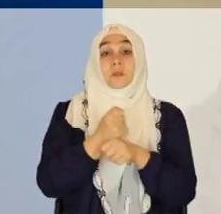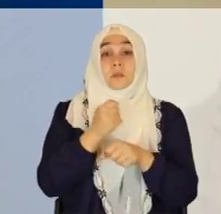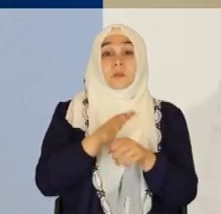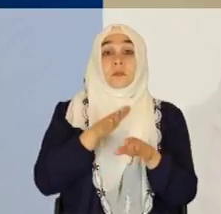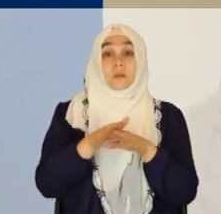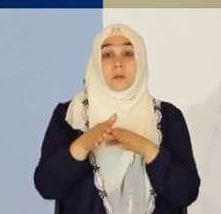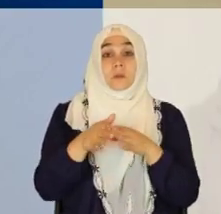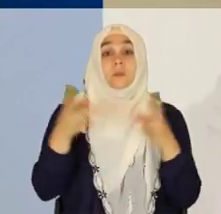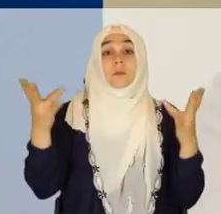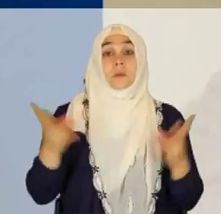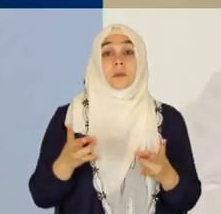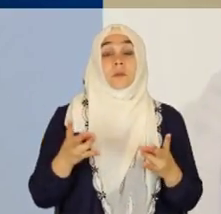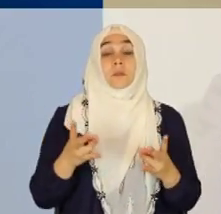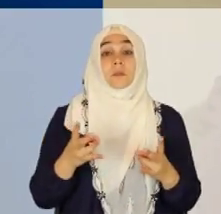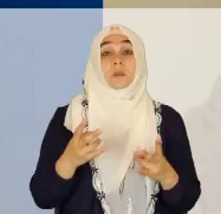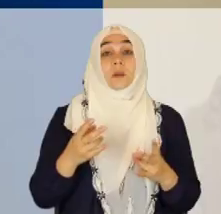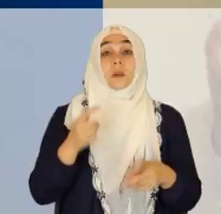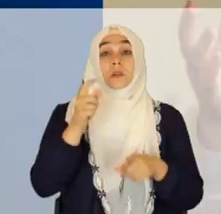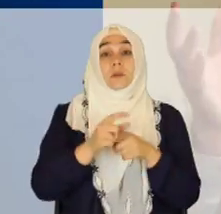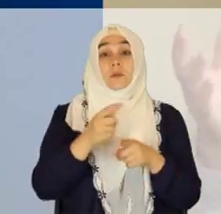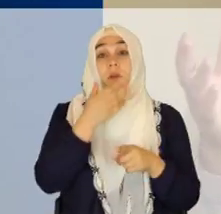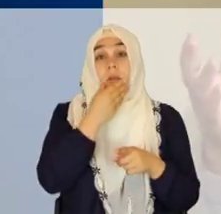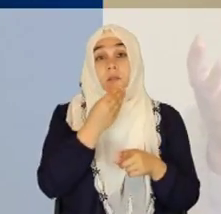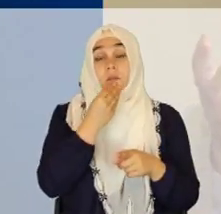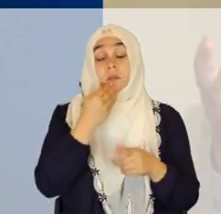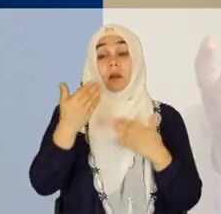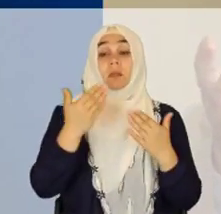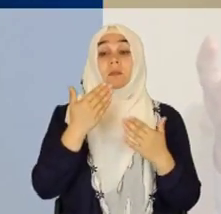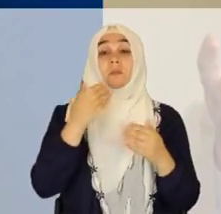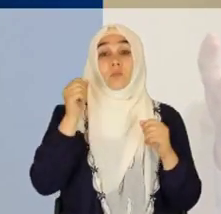borishimiz kerak. Suhbatlarimiz chiroyli bo'lishi mumkin.